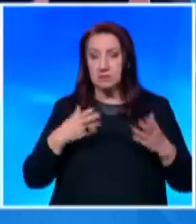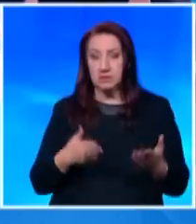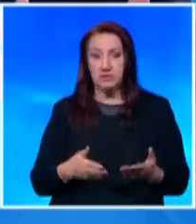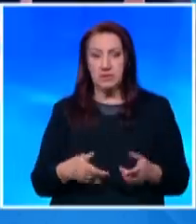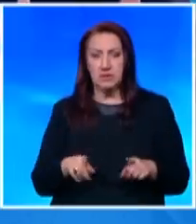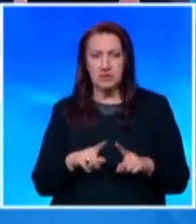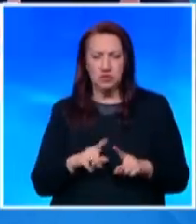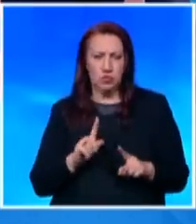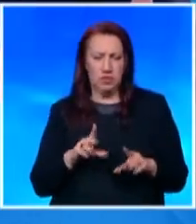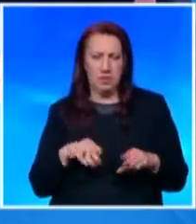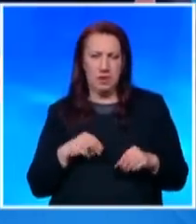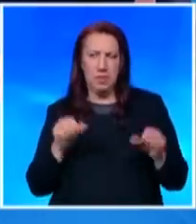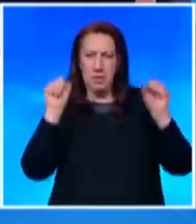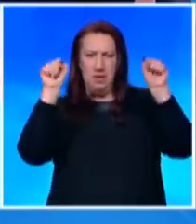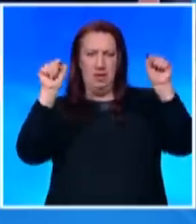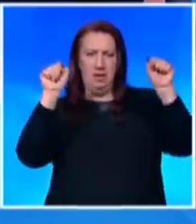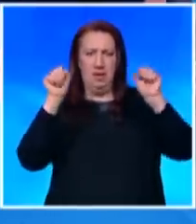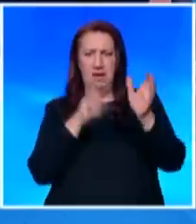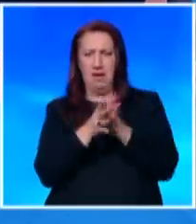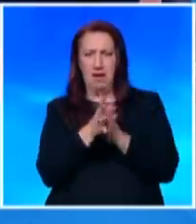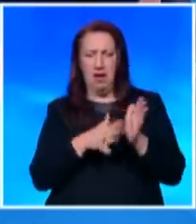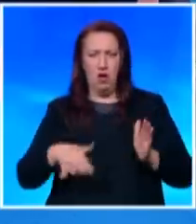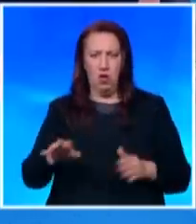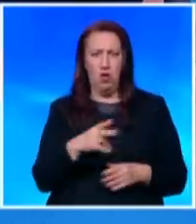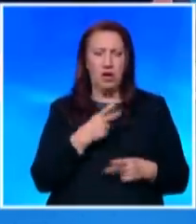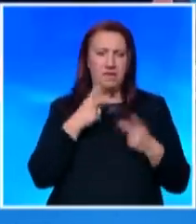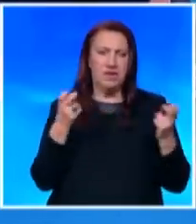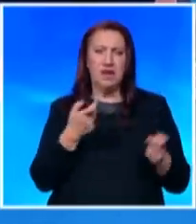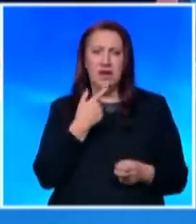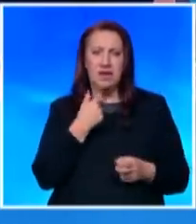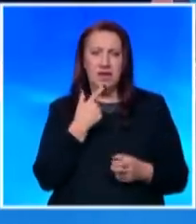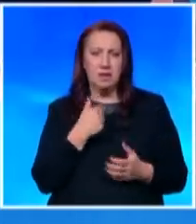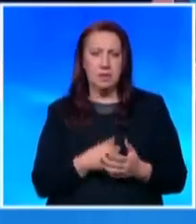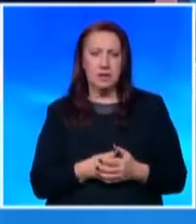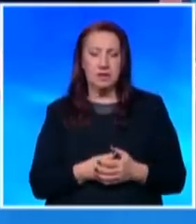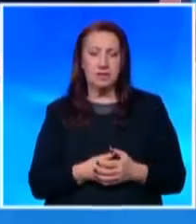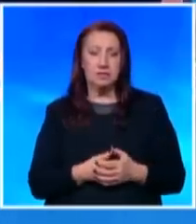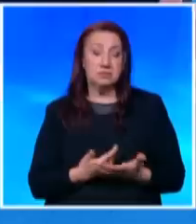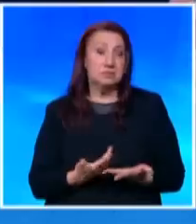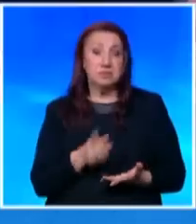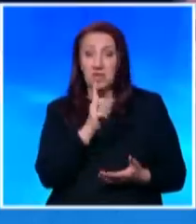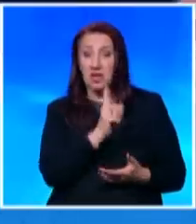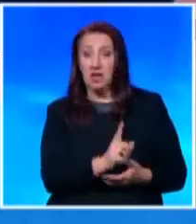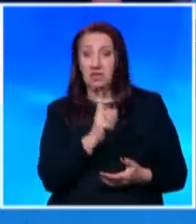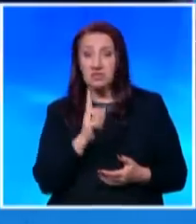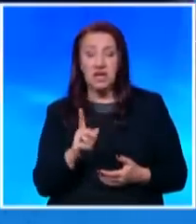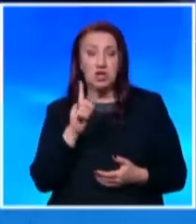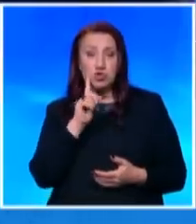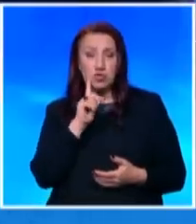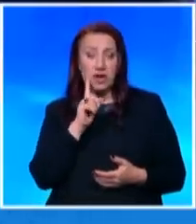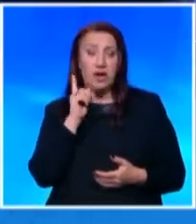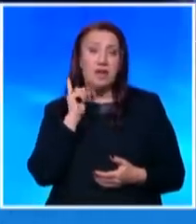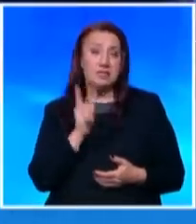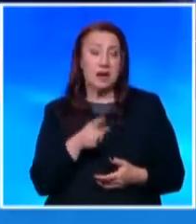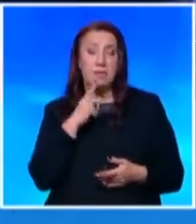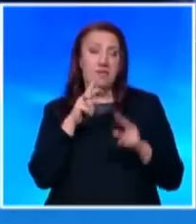пред сградата и да се скандират имена. Човек, всеки трябва да бъде разпитван, ако има какво да